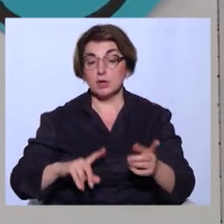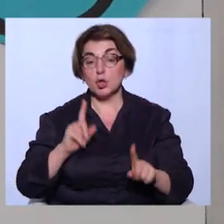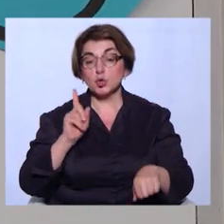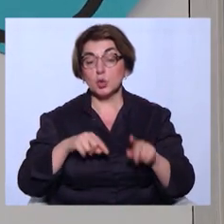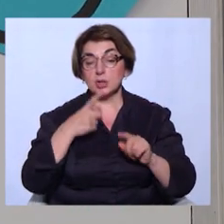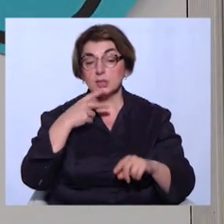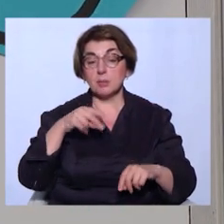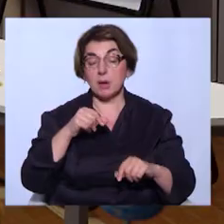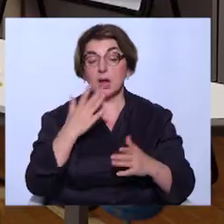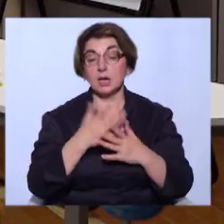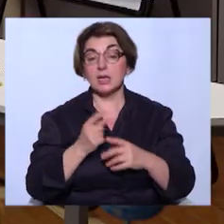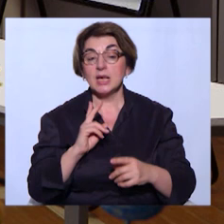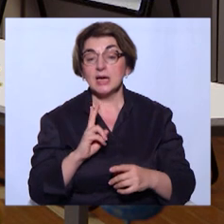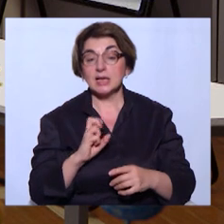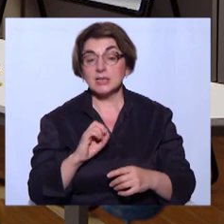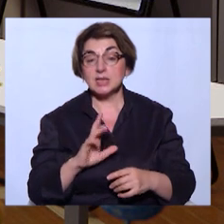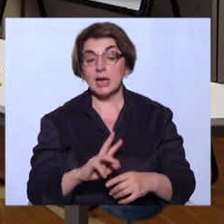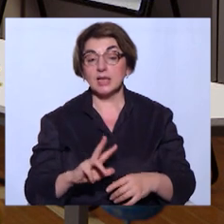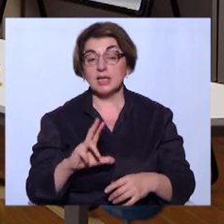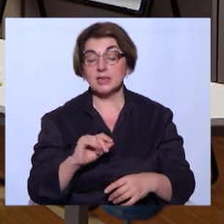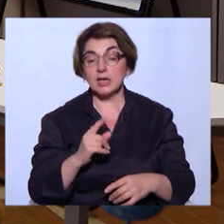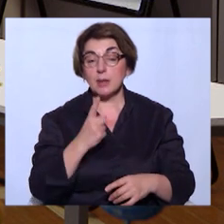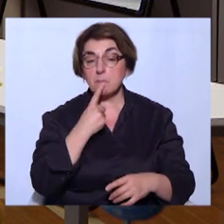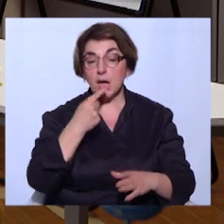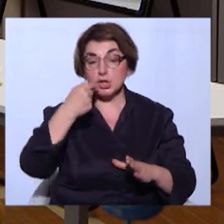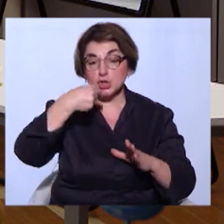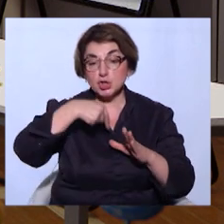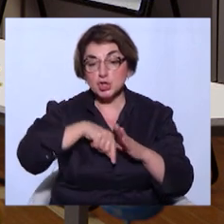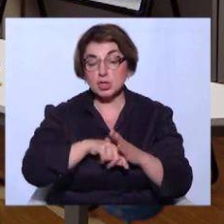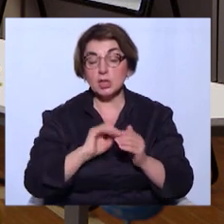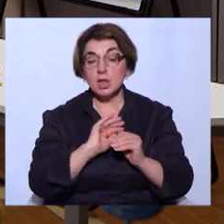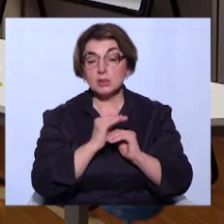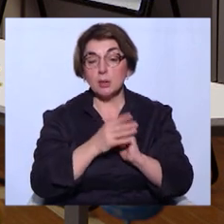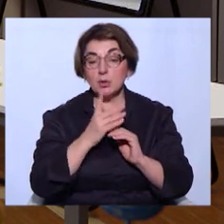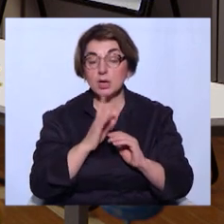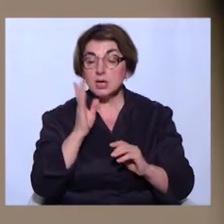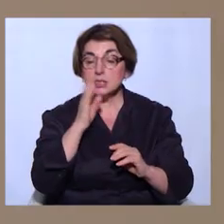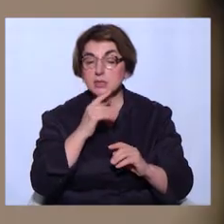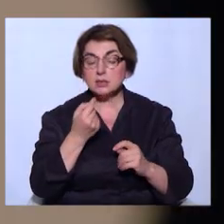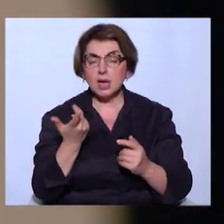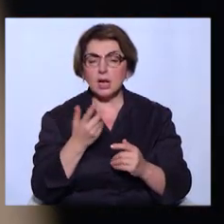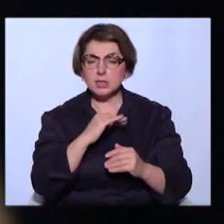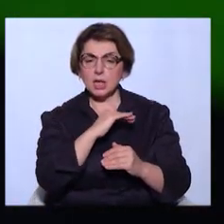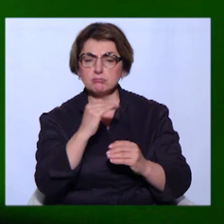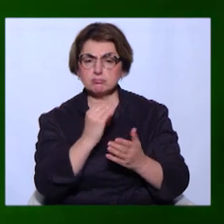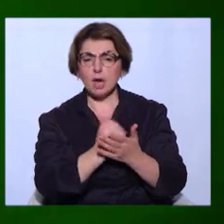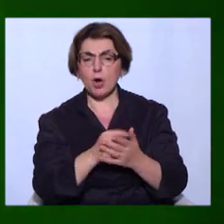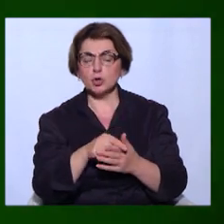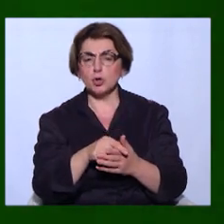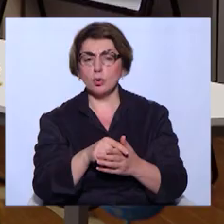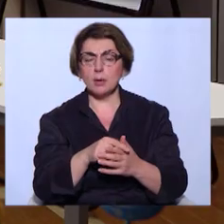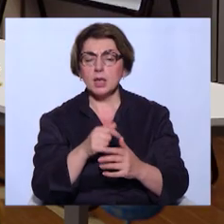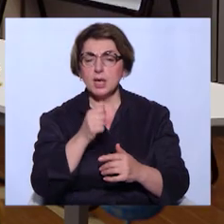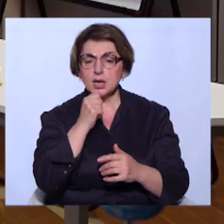არის კრისტალჰიდრატი, ესე იგი მარილში ჩამალულია წყლის გარკვეული რაოდენობა. მე მინდა შემდეგი